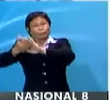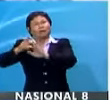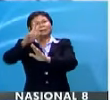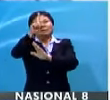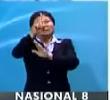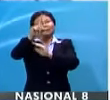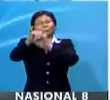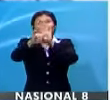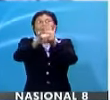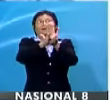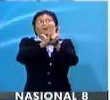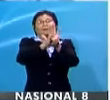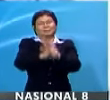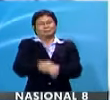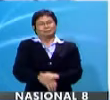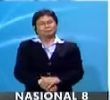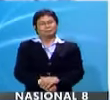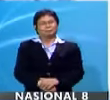satu